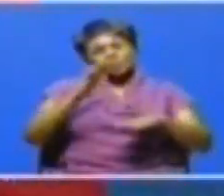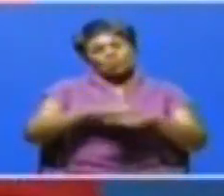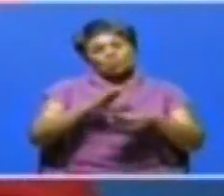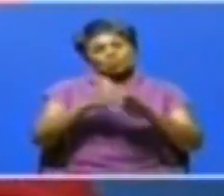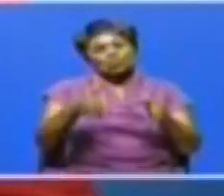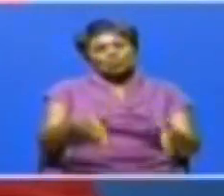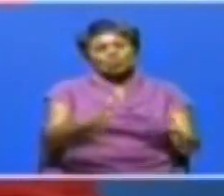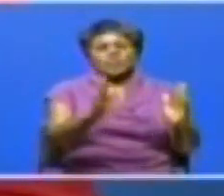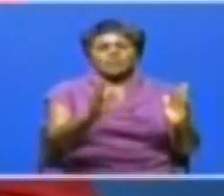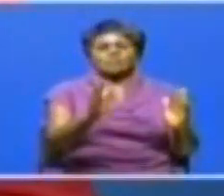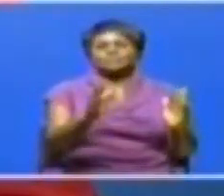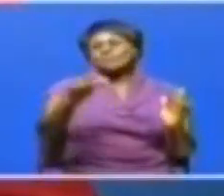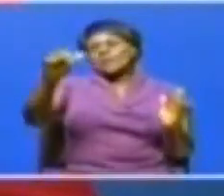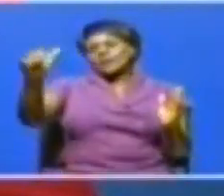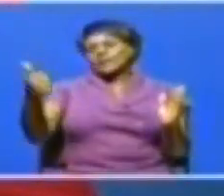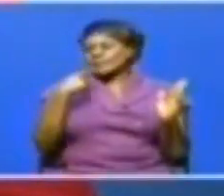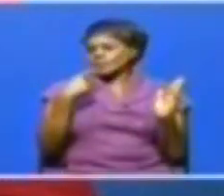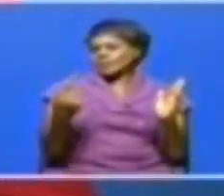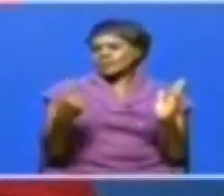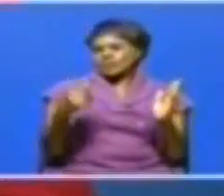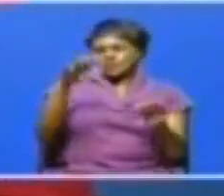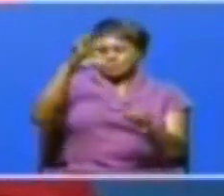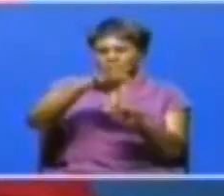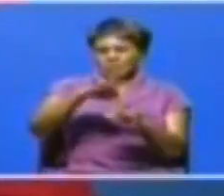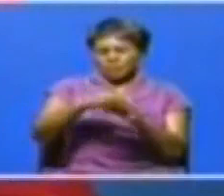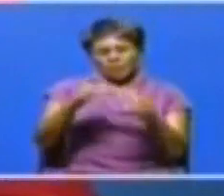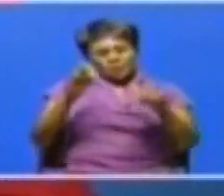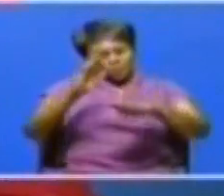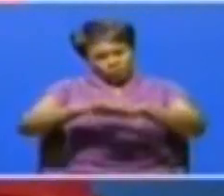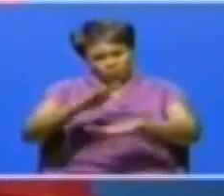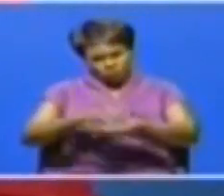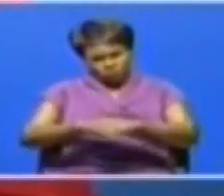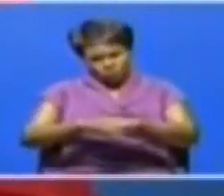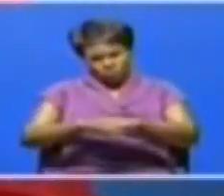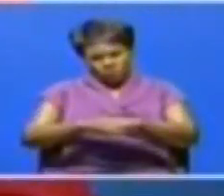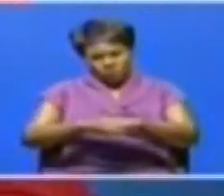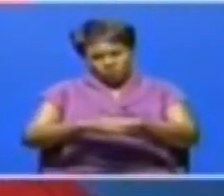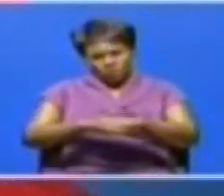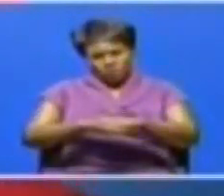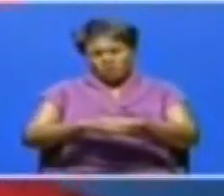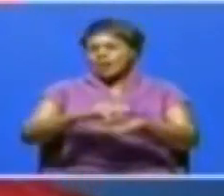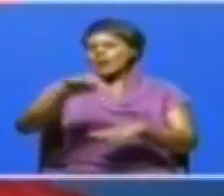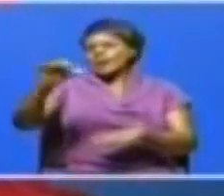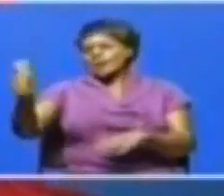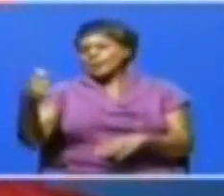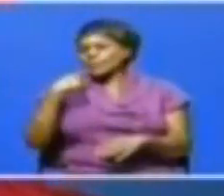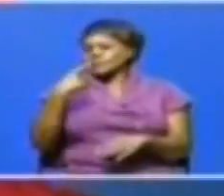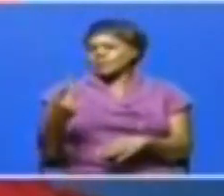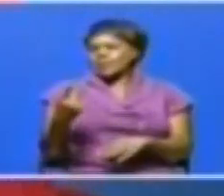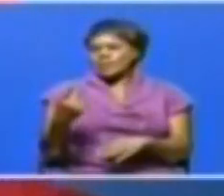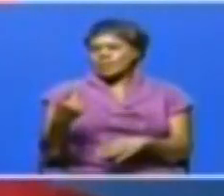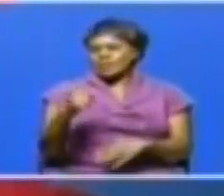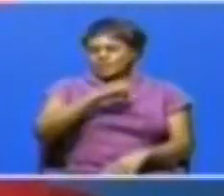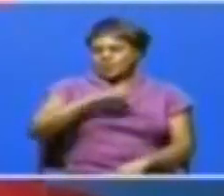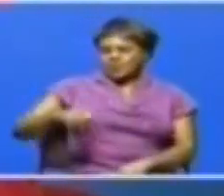Huyu ni Felix Biwat. Mwingine hapa anasema uchaguzi ulikuwa sawa kabisa, ni Nancy akiwa Mombasa. Mwingine anasema wabunge